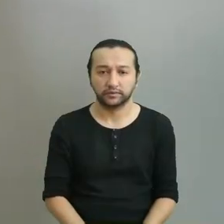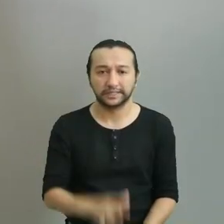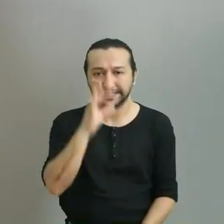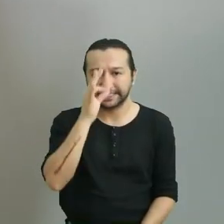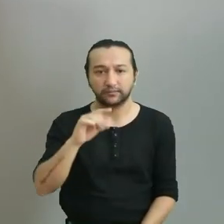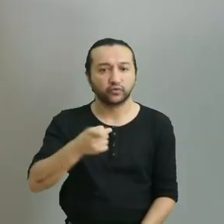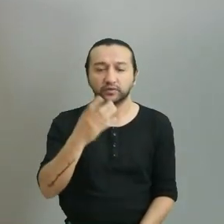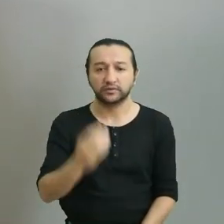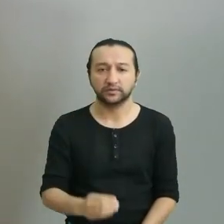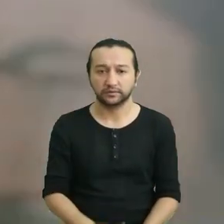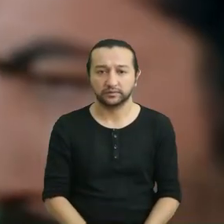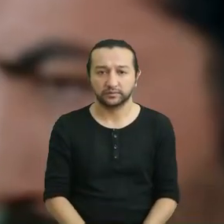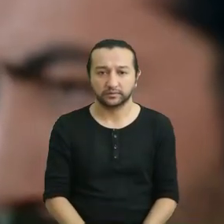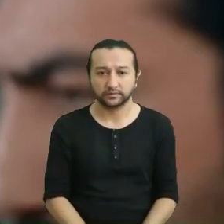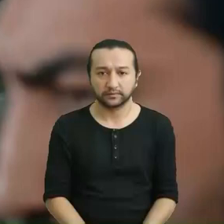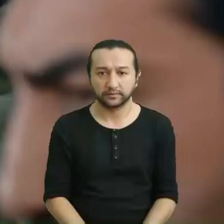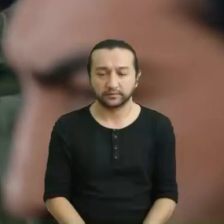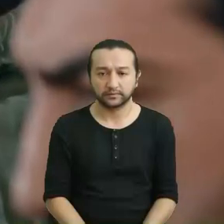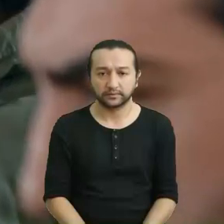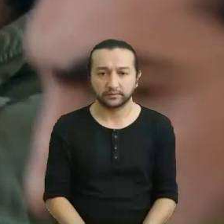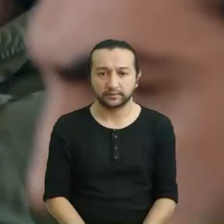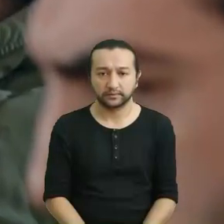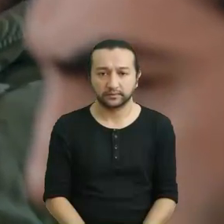Kim ulaşır? İbrahim çayından yudumladı.